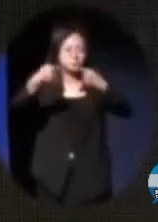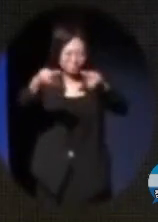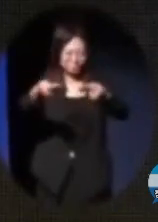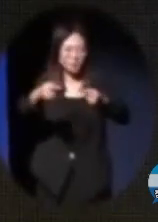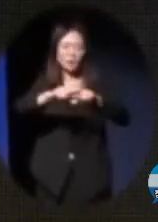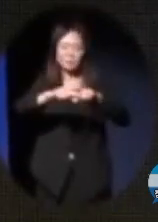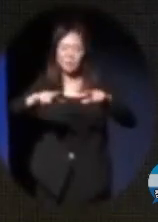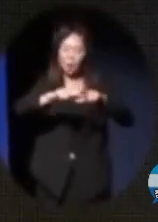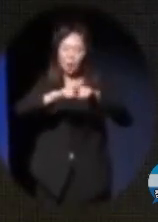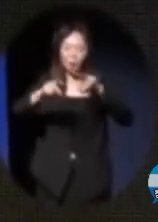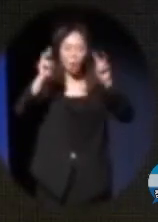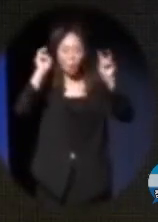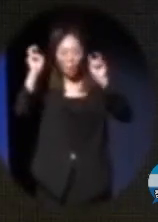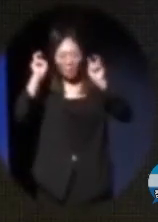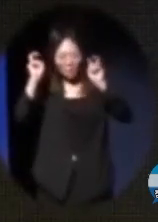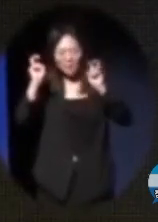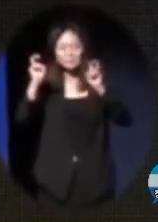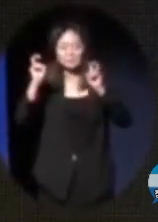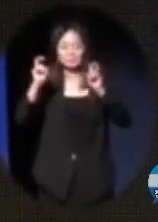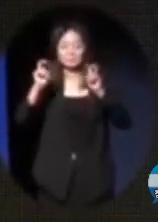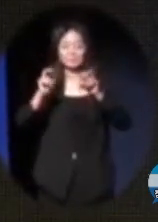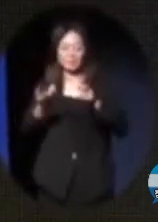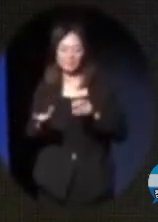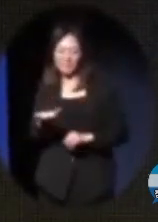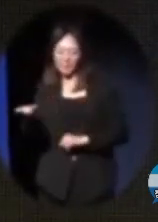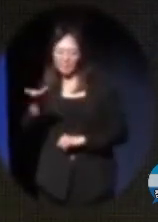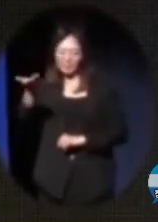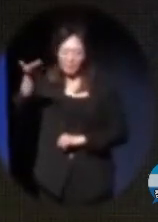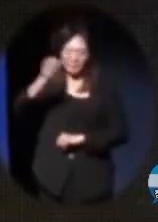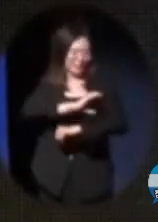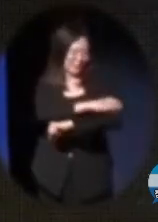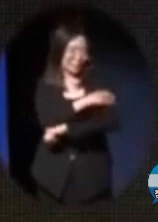평사원에서 임원의 신화를 만들었습니다.